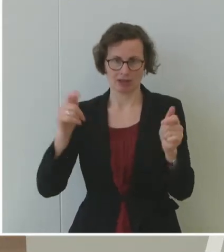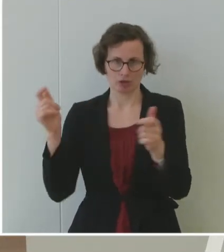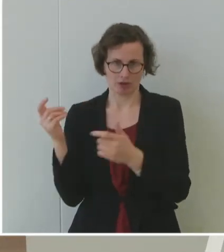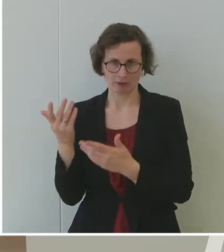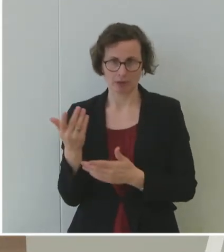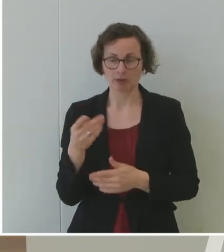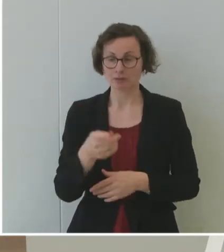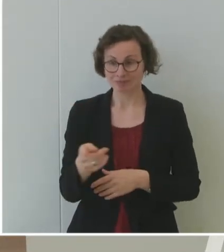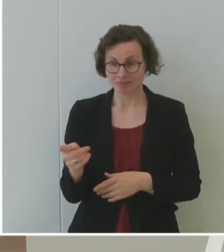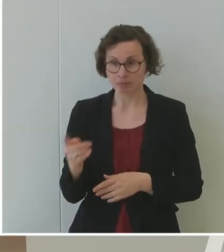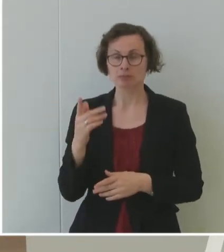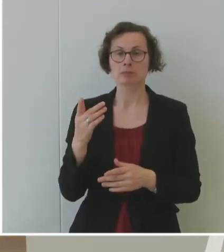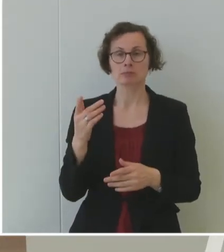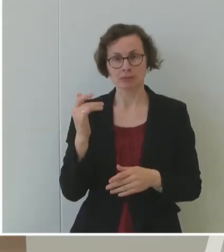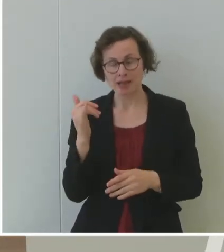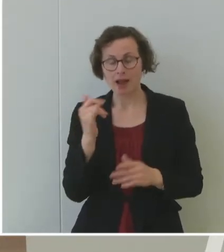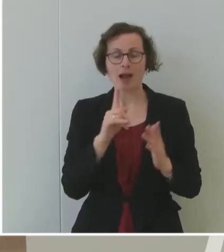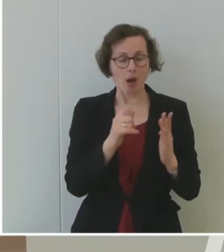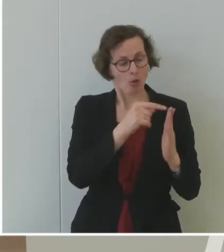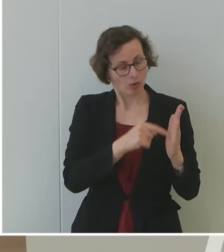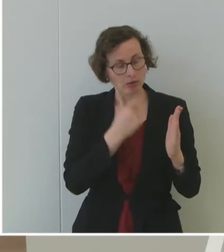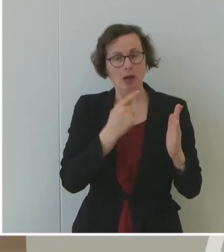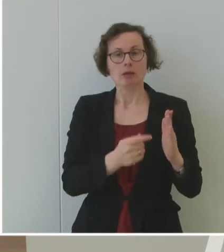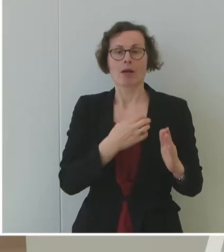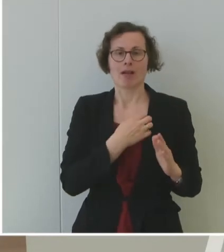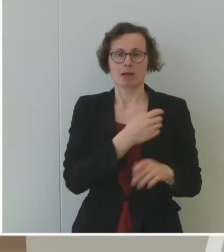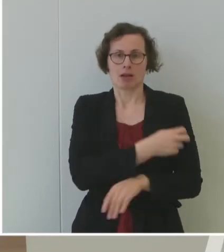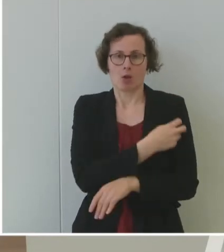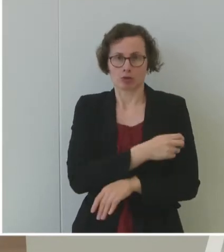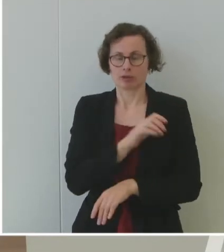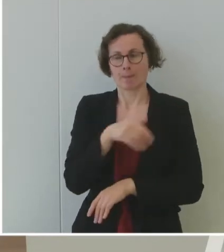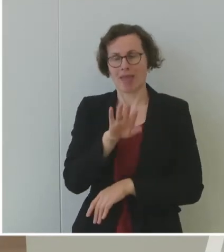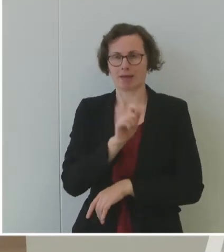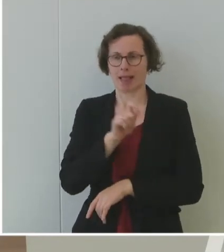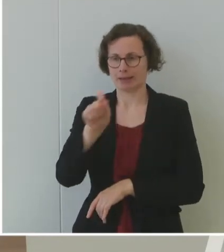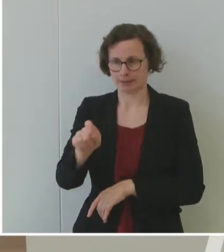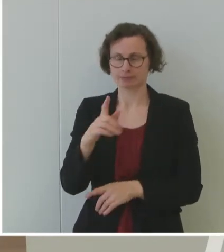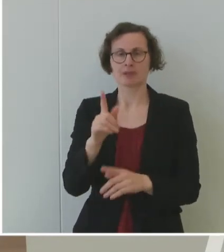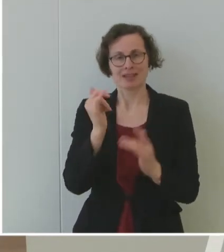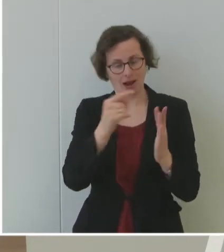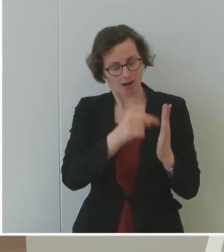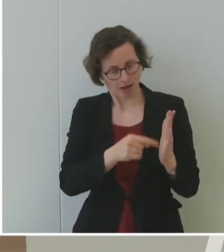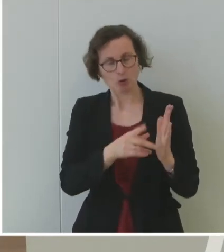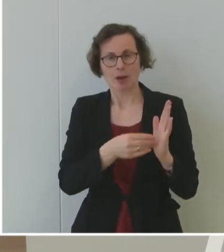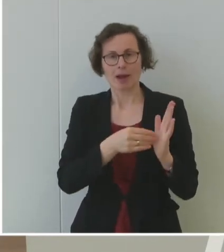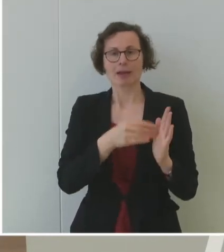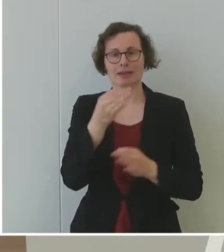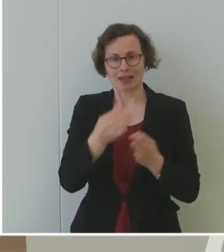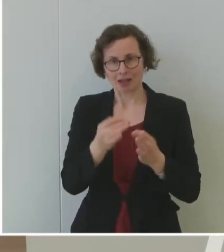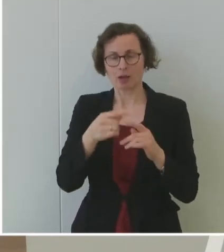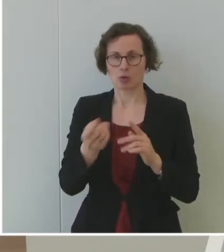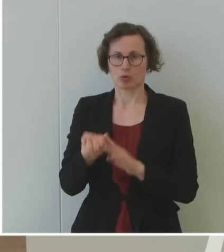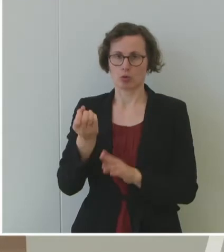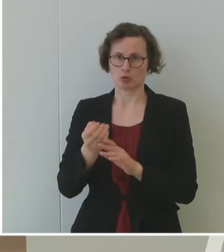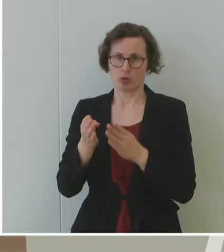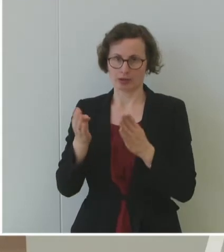Sie geben den Krankenhäusern etwas mehr Geld. Ja, Sie kümmern sich um Theater und Kultureinrichtungen. Aber schauen